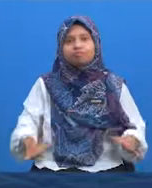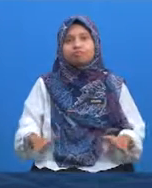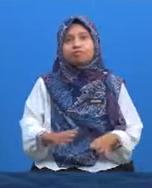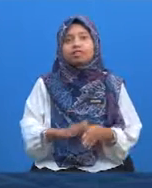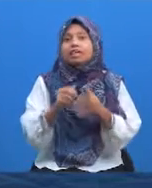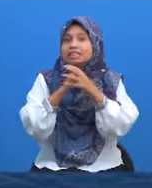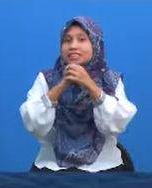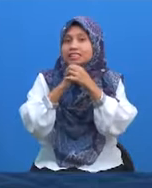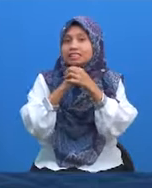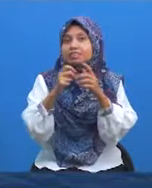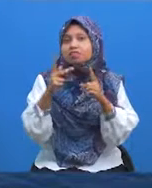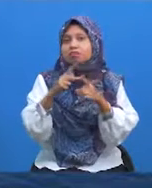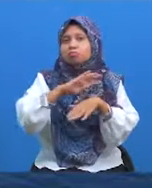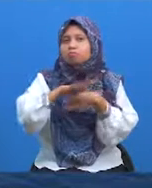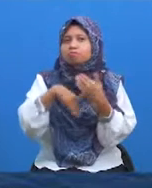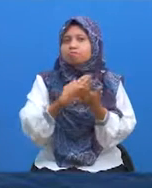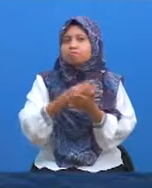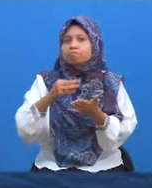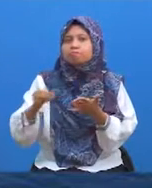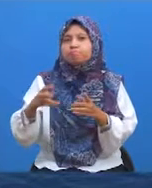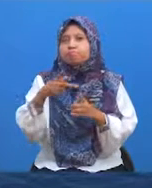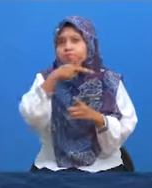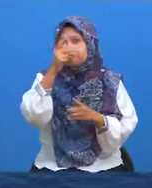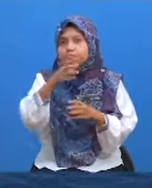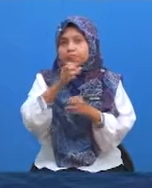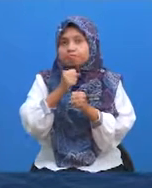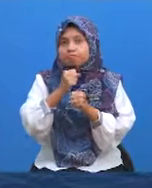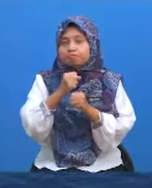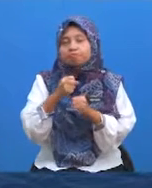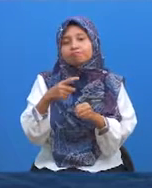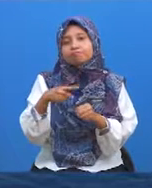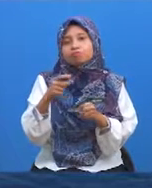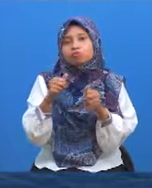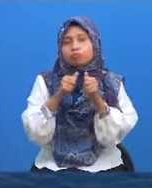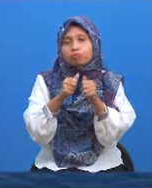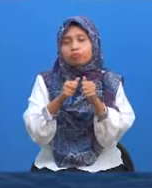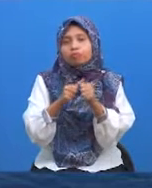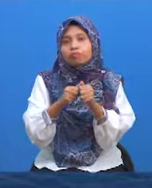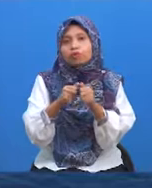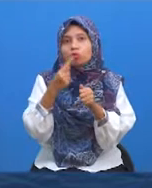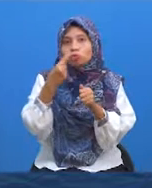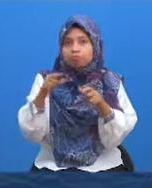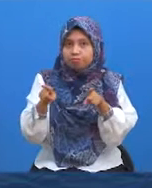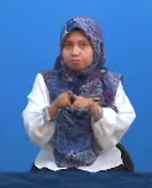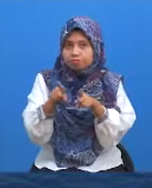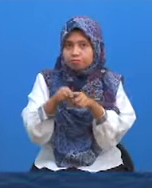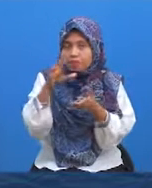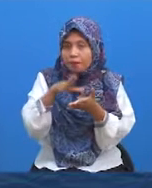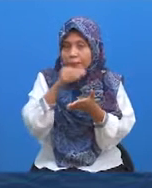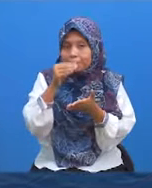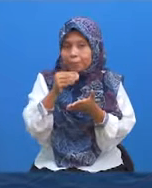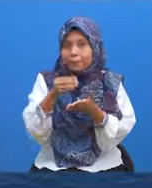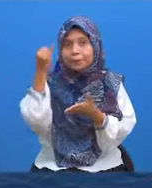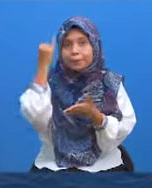sahnya diucapkan kepada murid-murid karena dapat meluangkan masa untuk menggali ilmu ekonomi